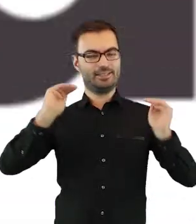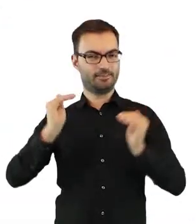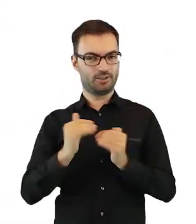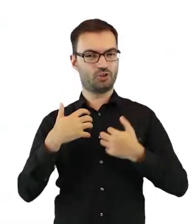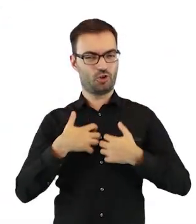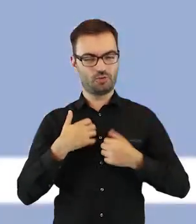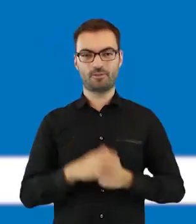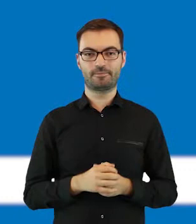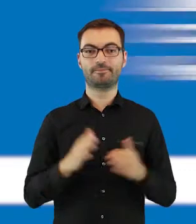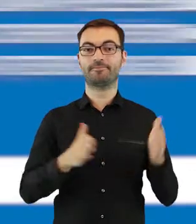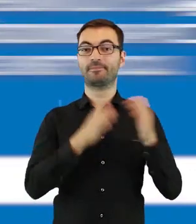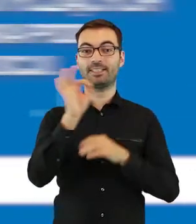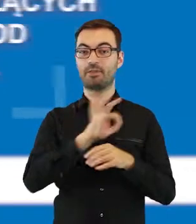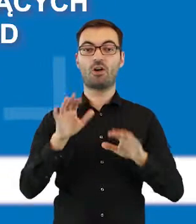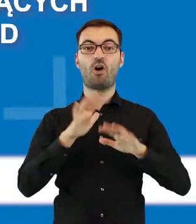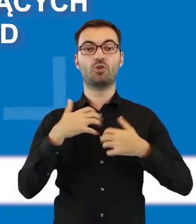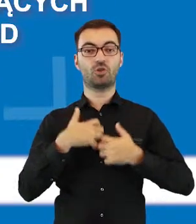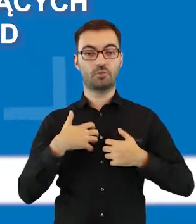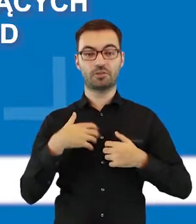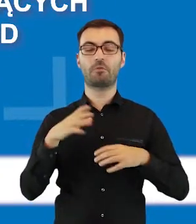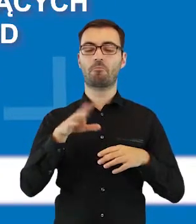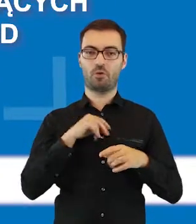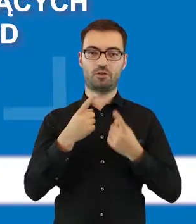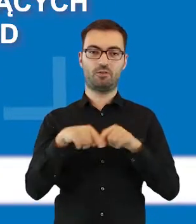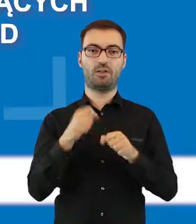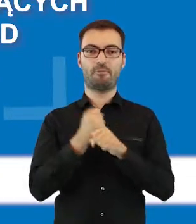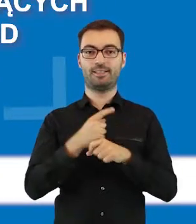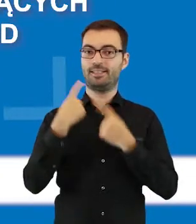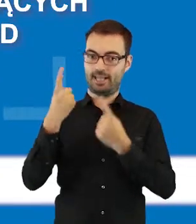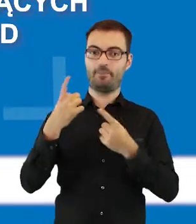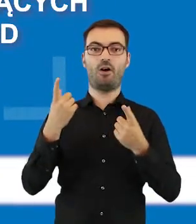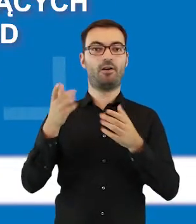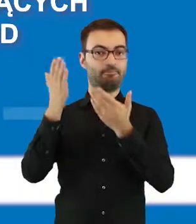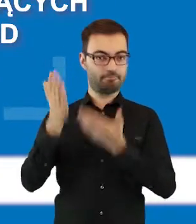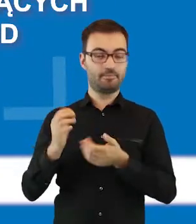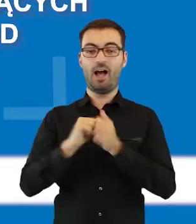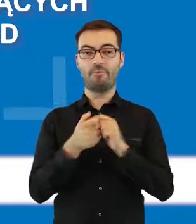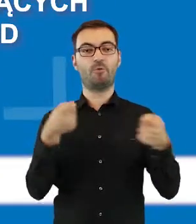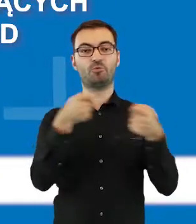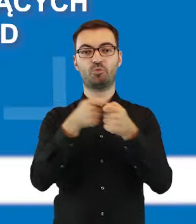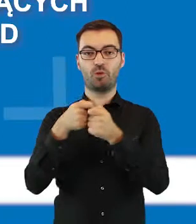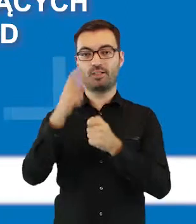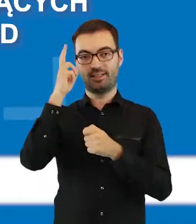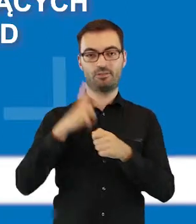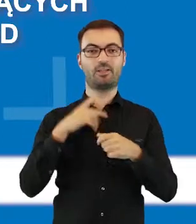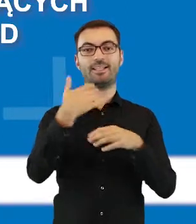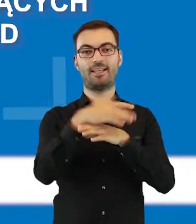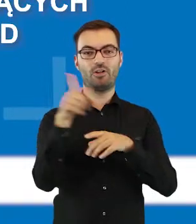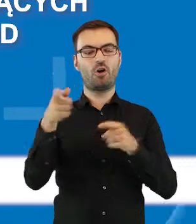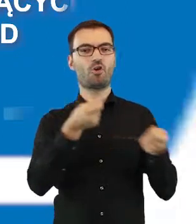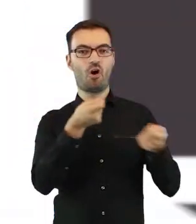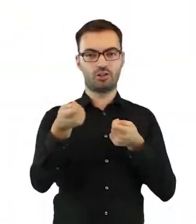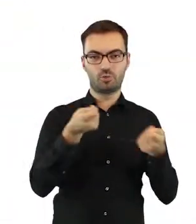środowisko. Specjalista ochrony środowiska może wykonywać swoje obowiązki osobiście albo współpracować z instytucjami